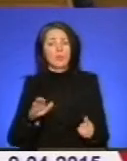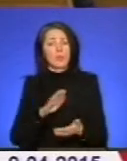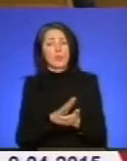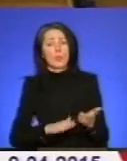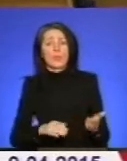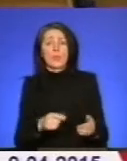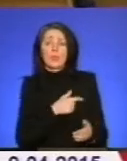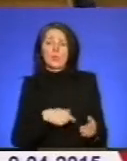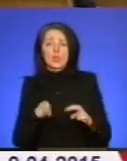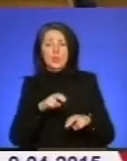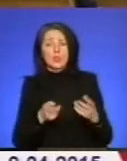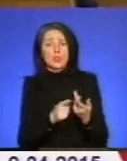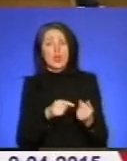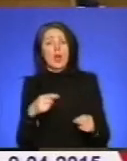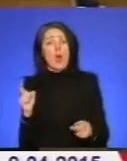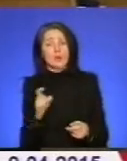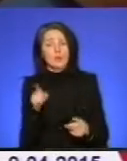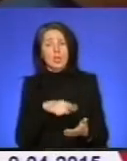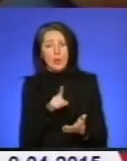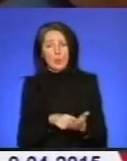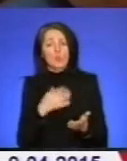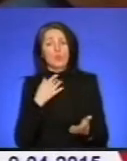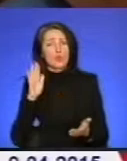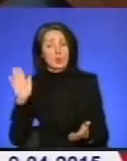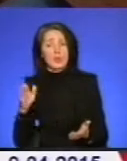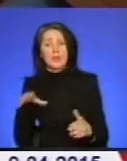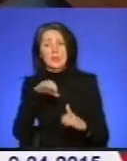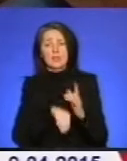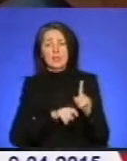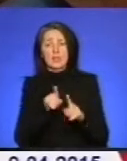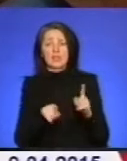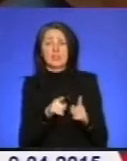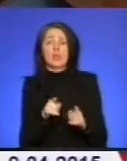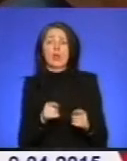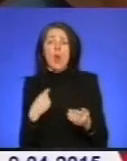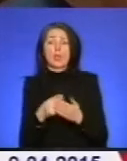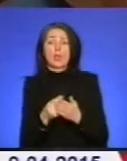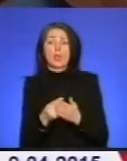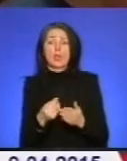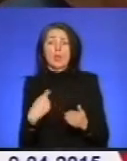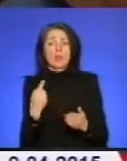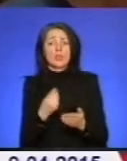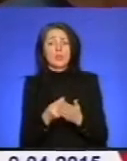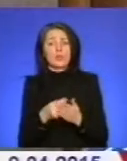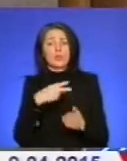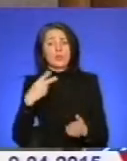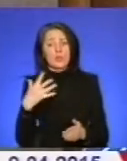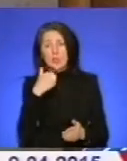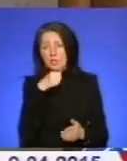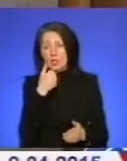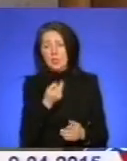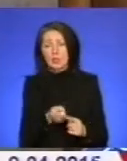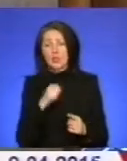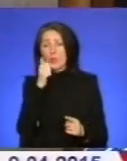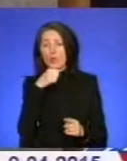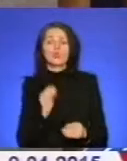кілька господарських питань і проголосували за внесення деяких змін до обласного бюджету на 2015 рік. У цьому році